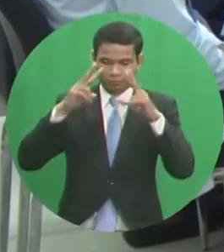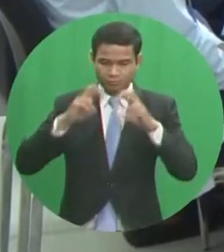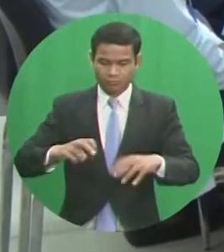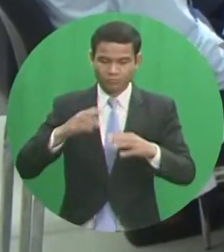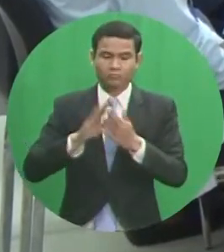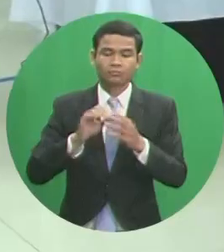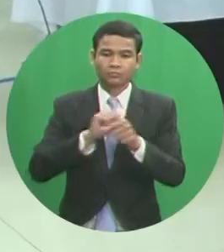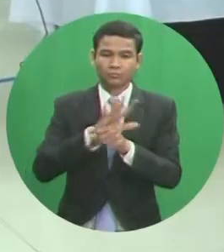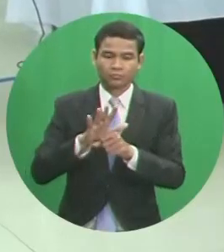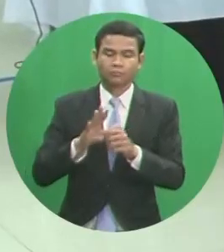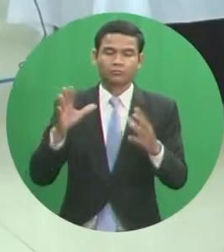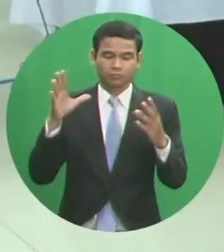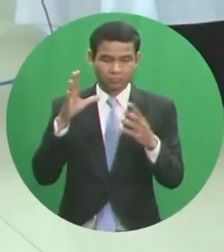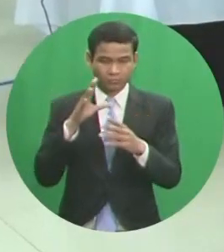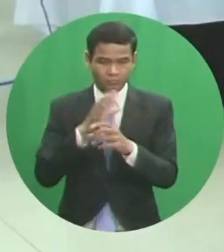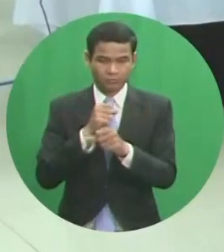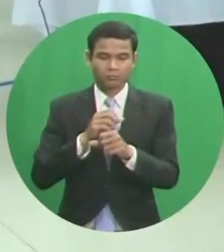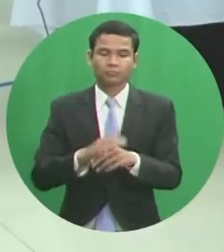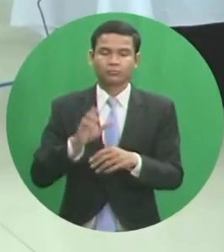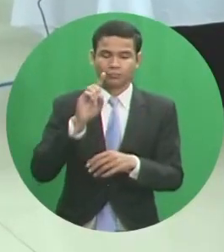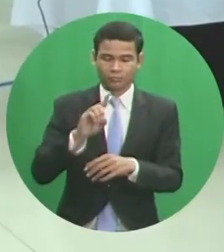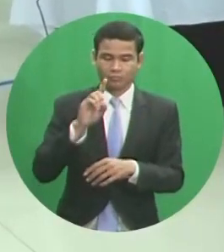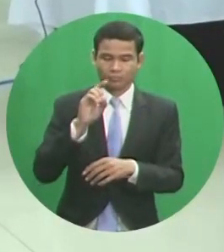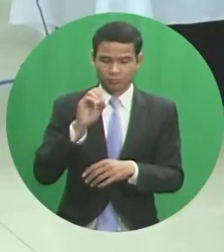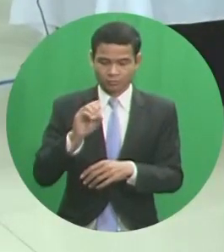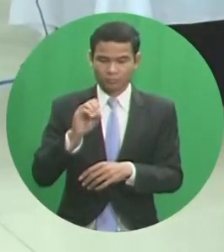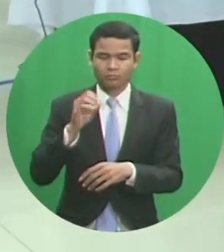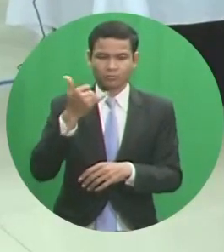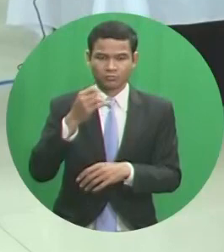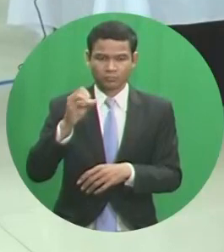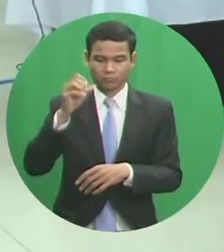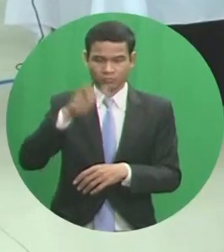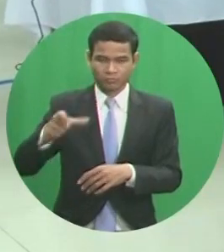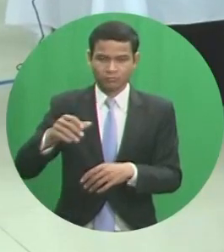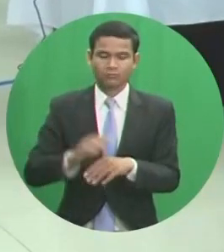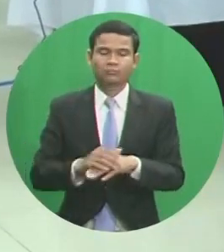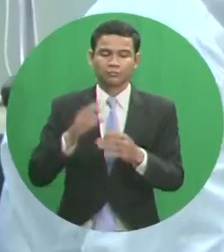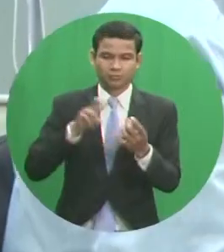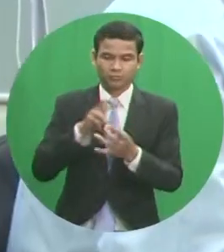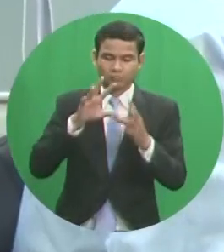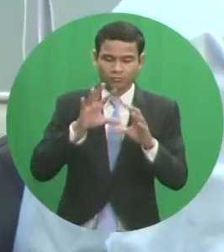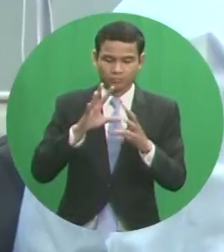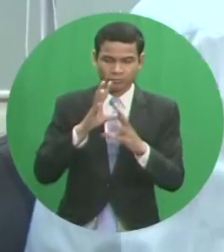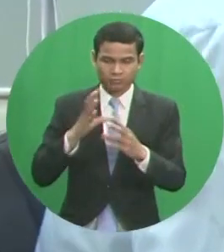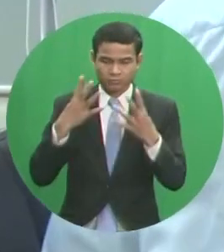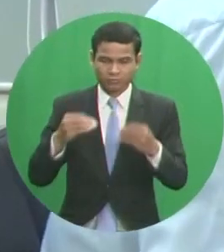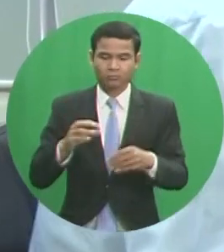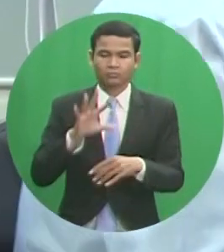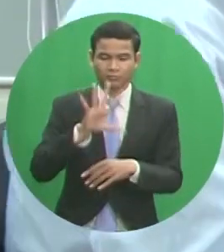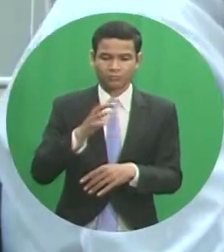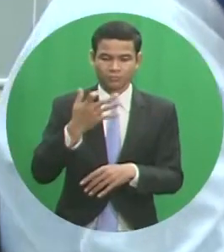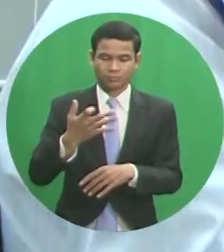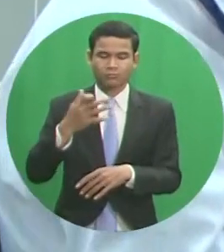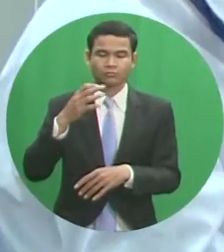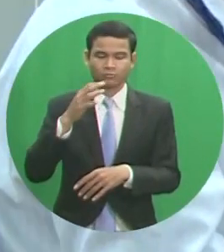COVID-19 សរុបចំនួន1060នាក់ក្នុងនោះអ្នកជាសះស្បើយចំនួន538នាក់និ